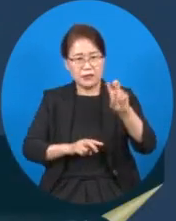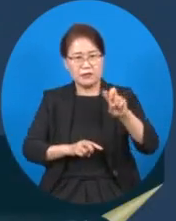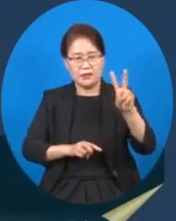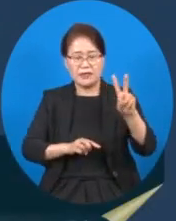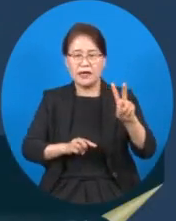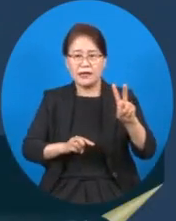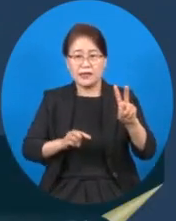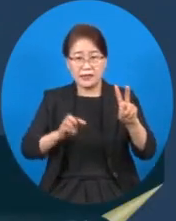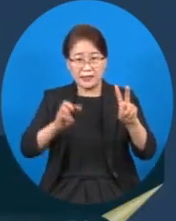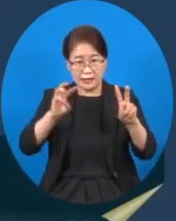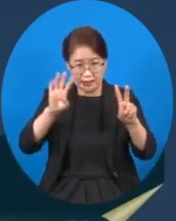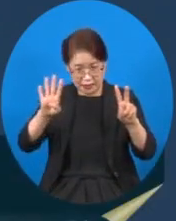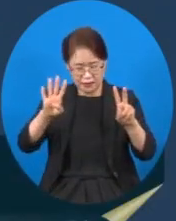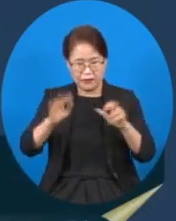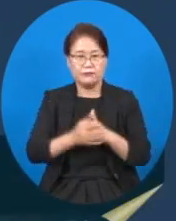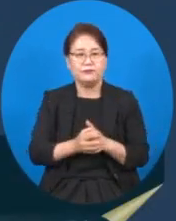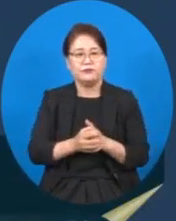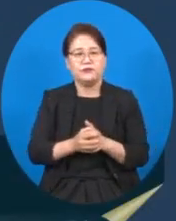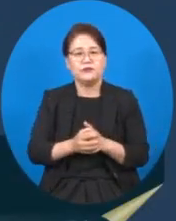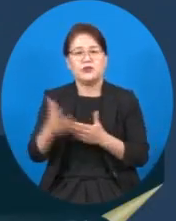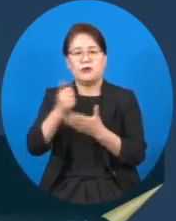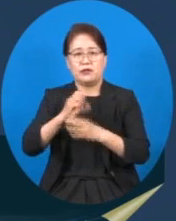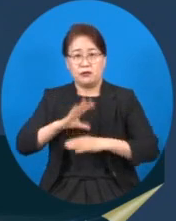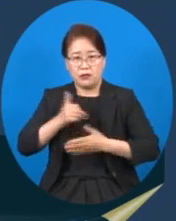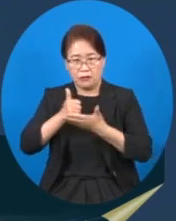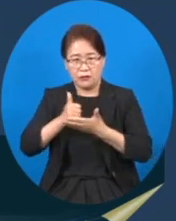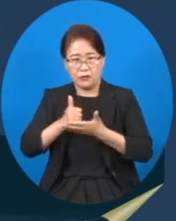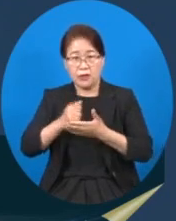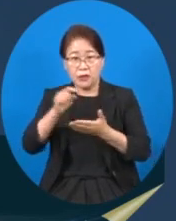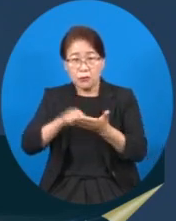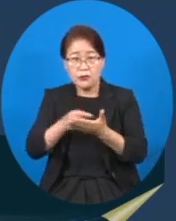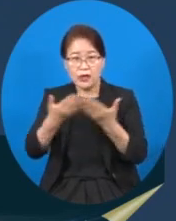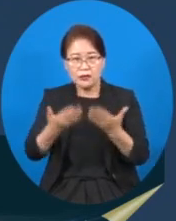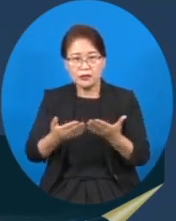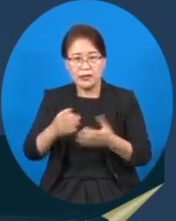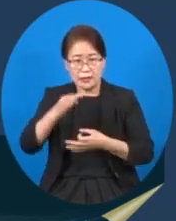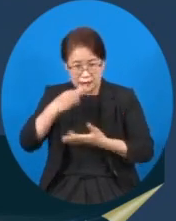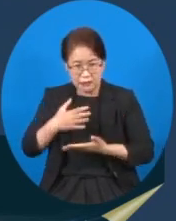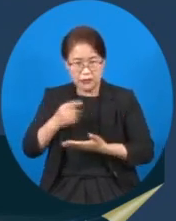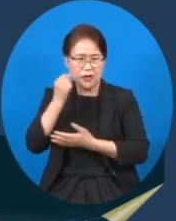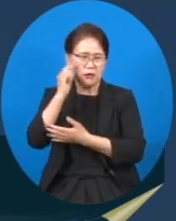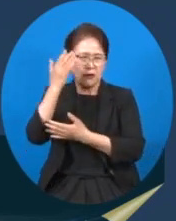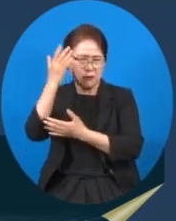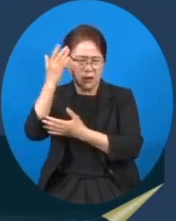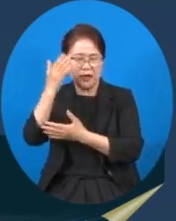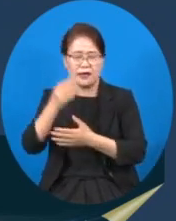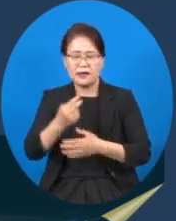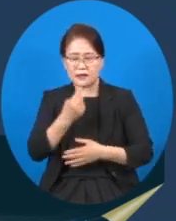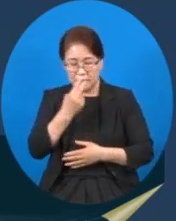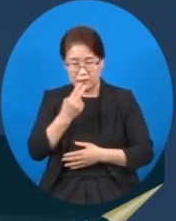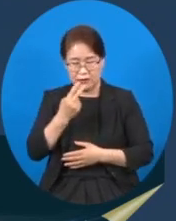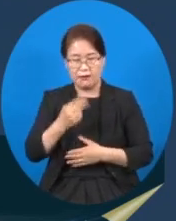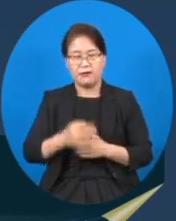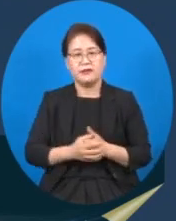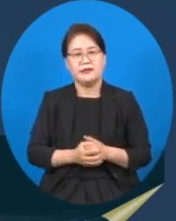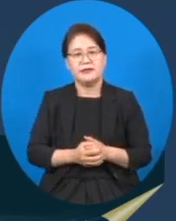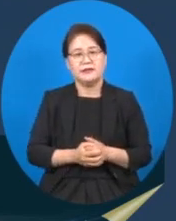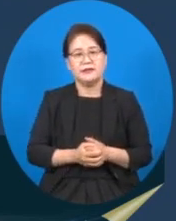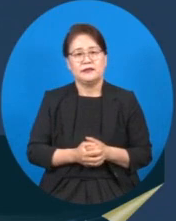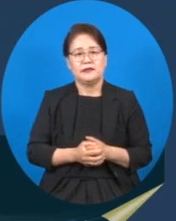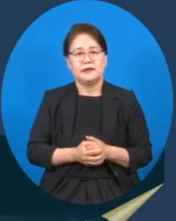말씀을 읽겠습니다. 다 같이요. 여호와를 경외함의 보상은 재물과 영광과 생명이니라.